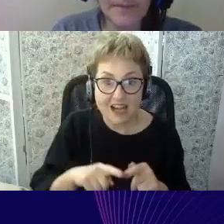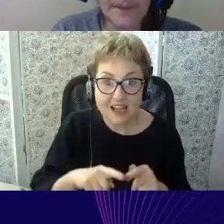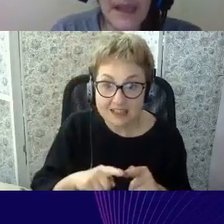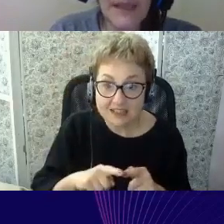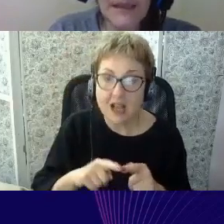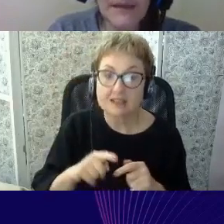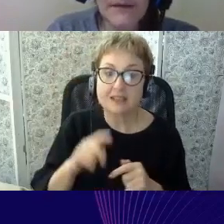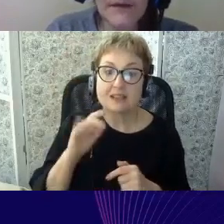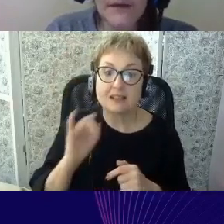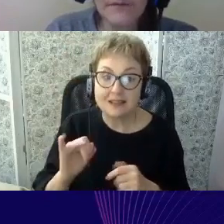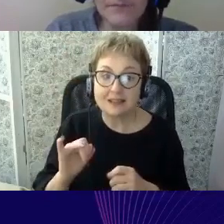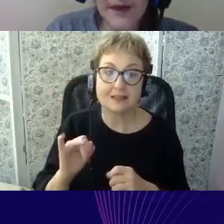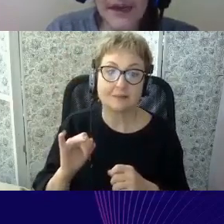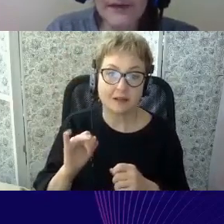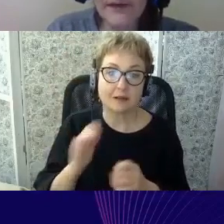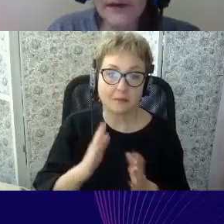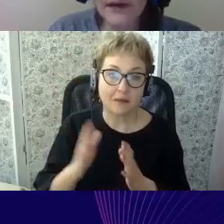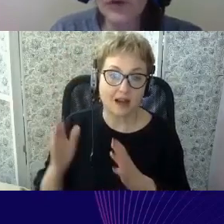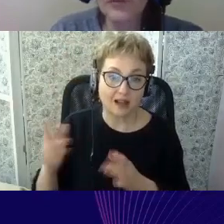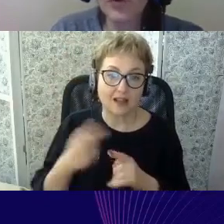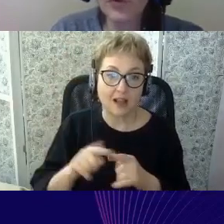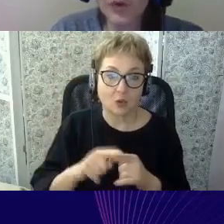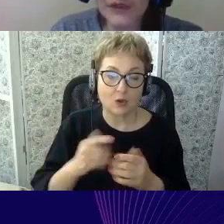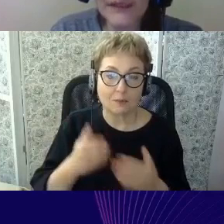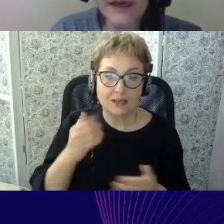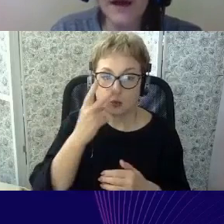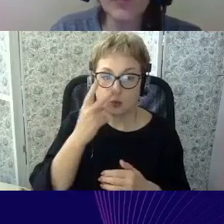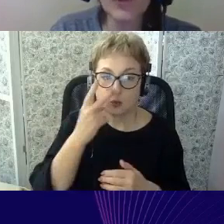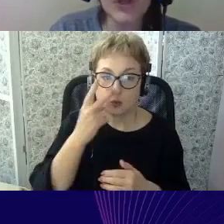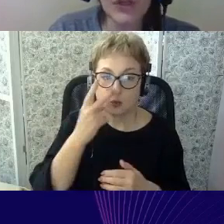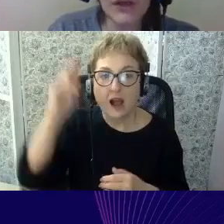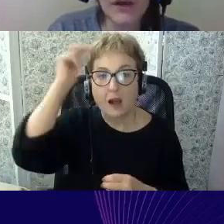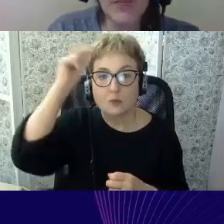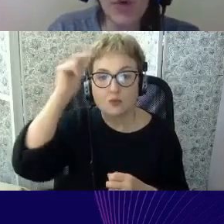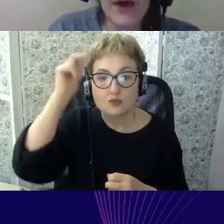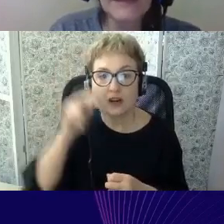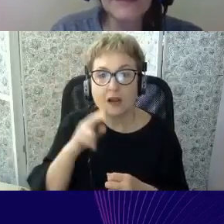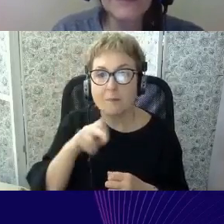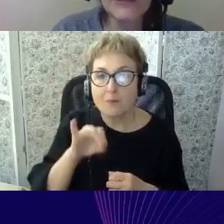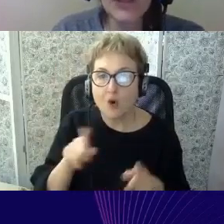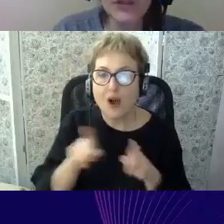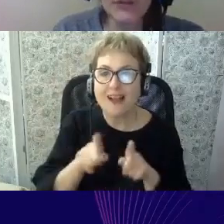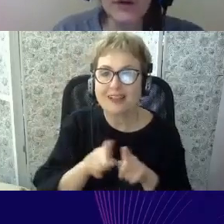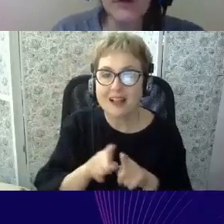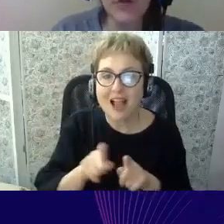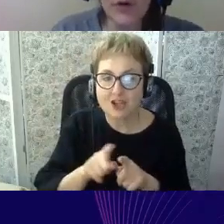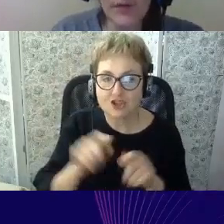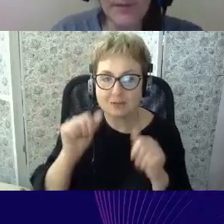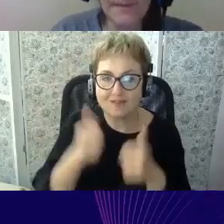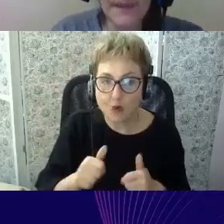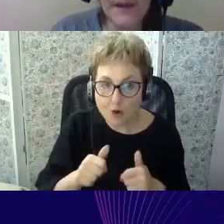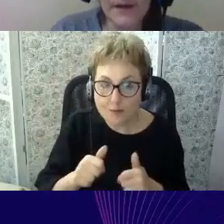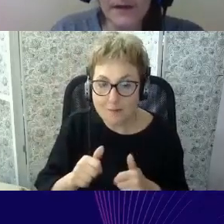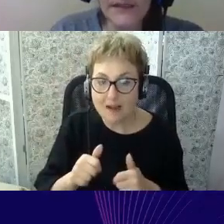организациях, и порядки, которые предусмотрены для обучения по аналогичным